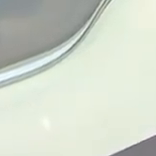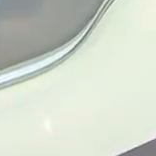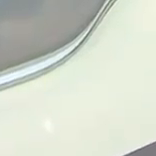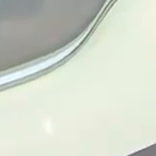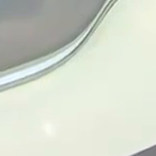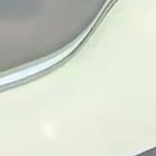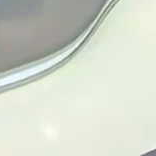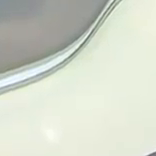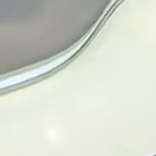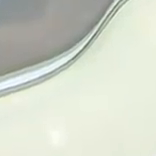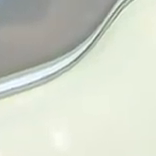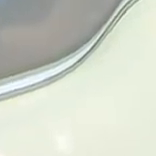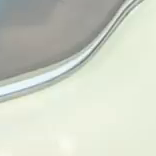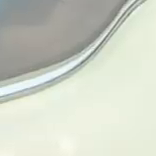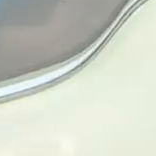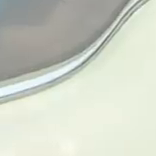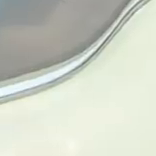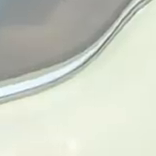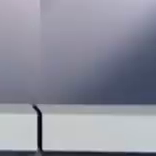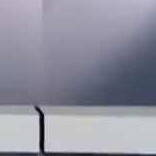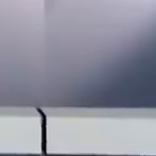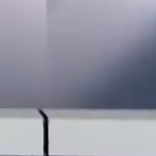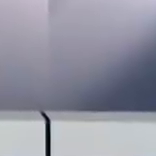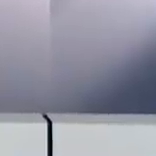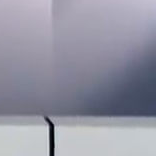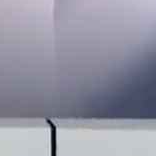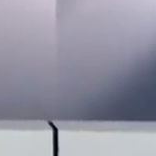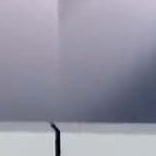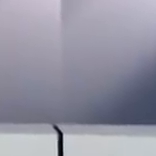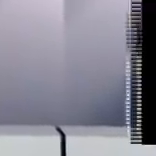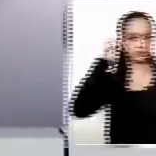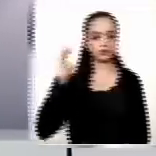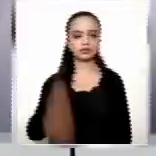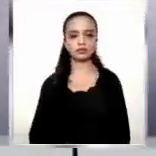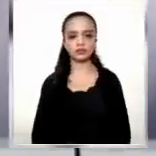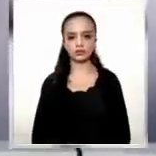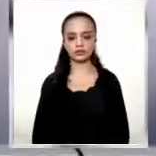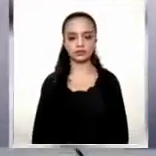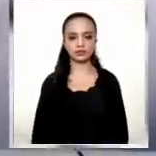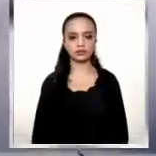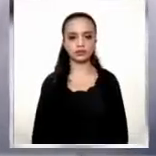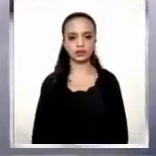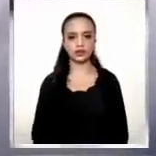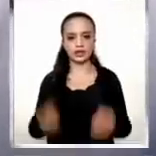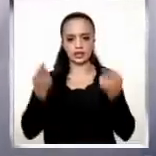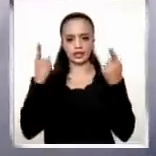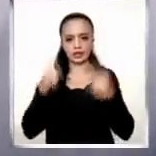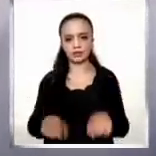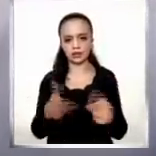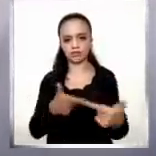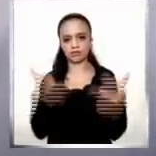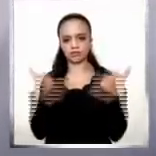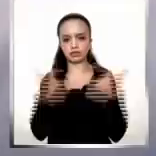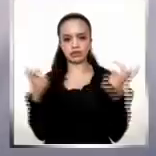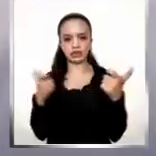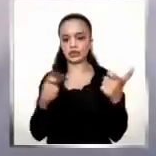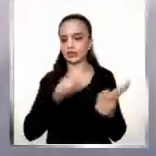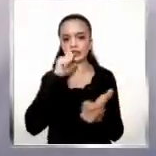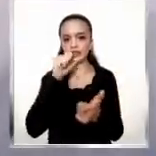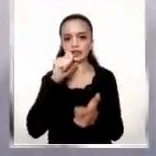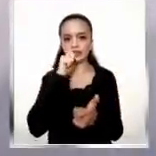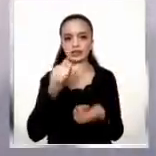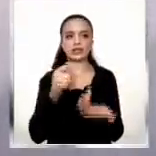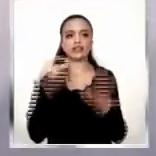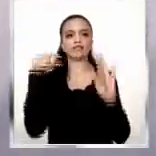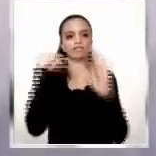Quezon, Luzon, Visayas at Mindanao. Sa isang ambush at hindi sa shootout, napatay si Calbayog City